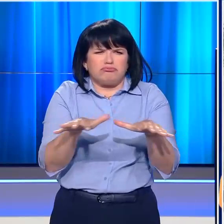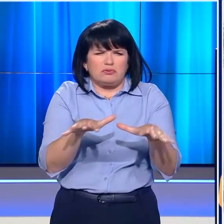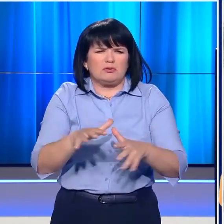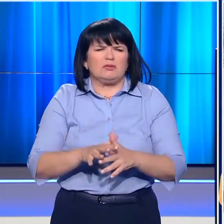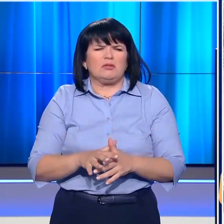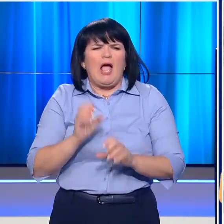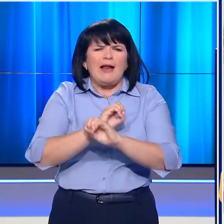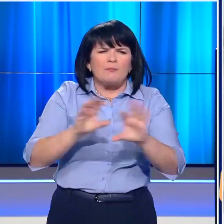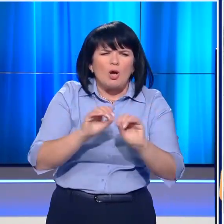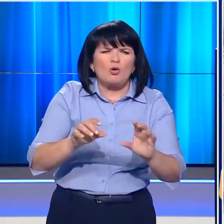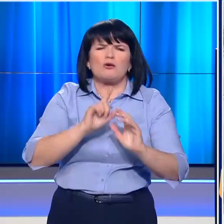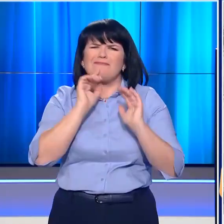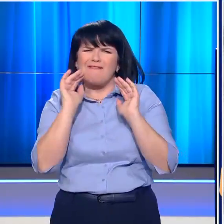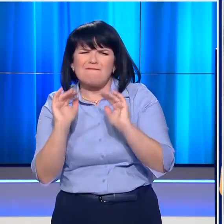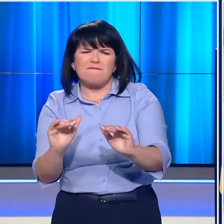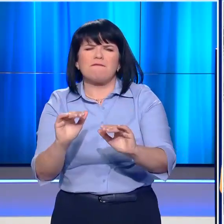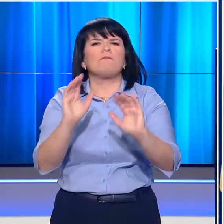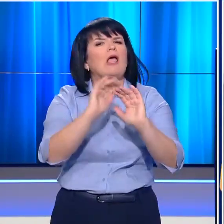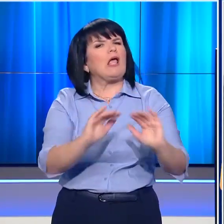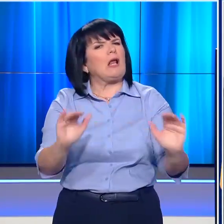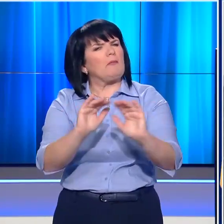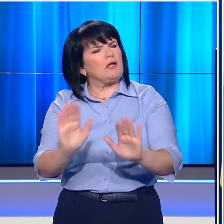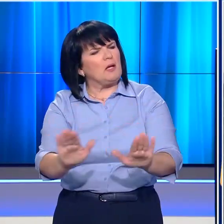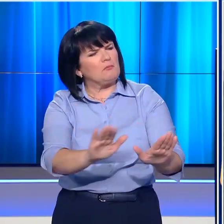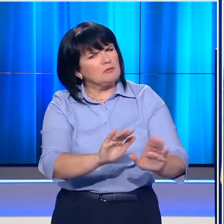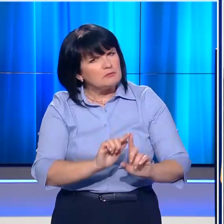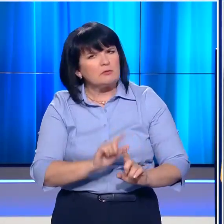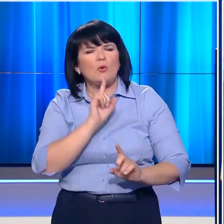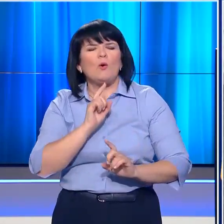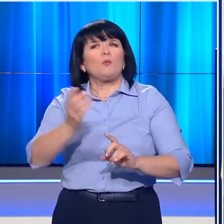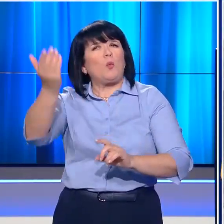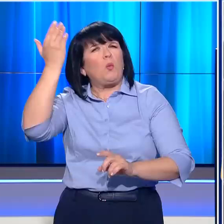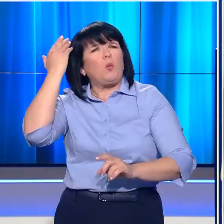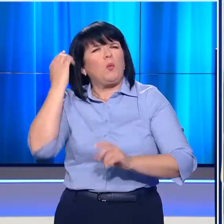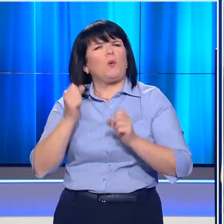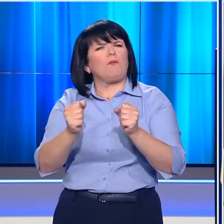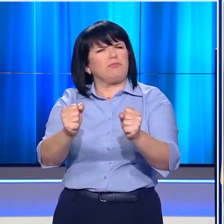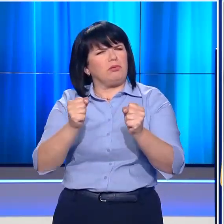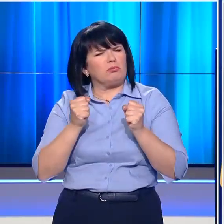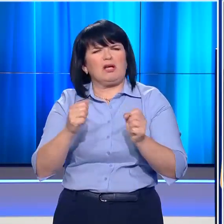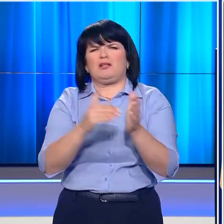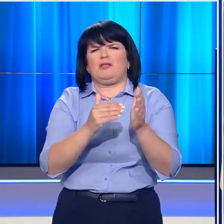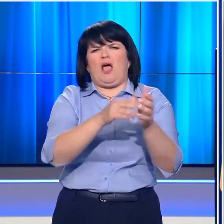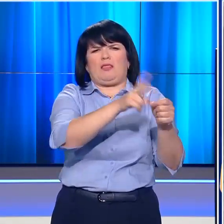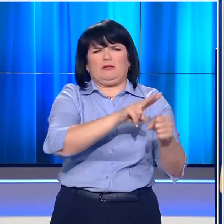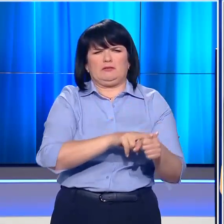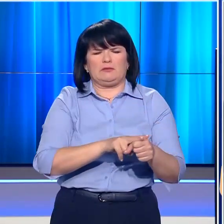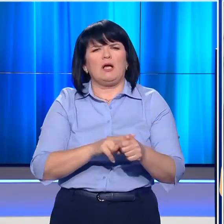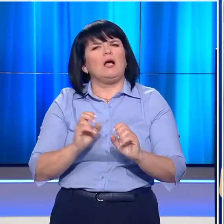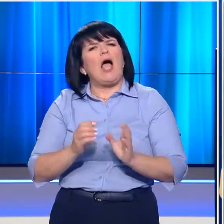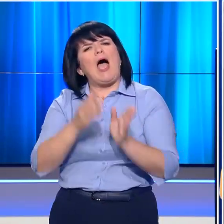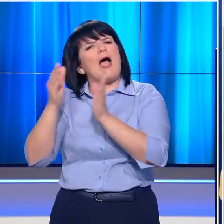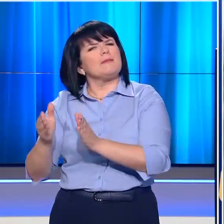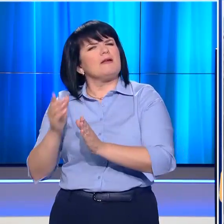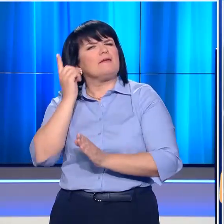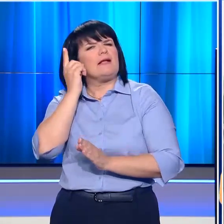Vamos a estar informando y mantener la calma. Καθώς η χώρα έχει υποφέρει από σεισμούς στο παρελθόν και έχει θρηνήσει χιλιάδες νεκρούς, έχει αναπτύξει ένα